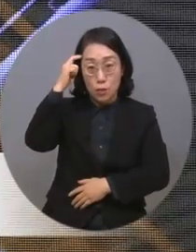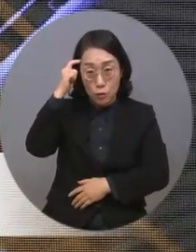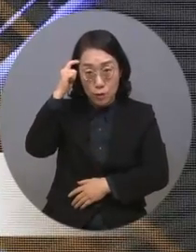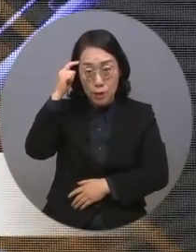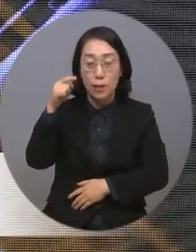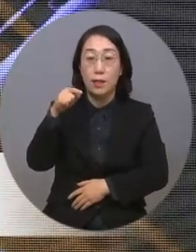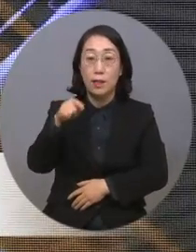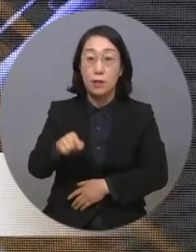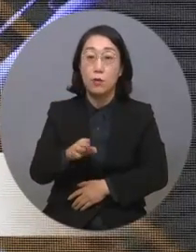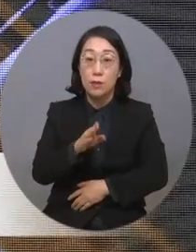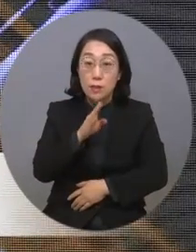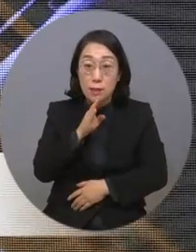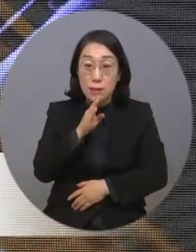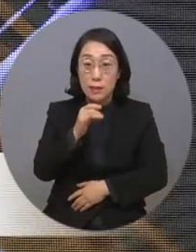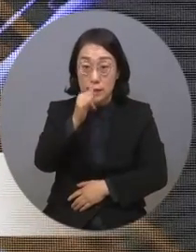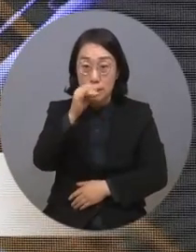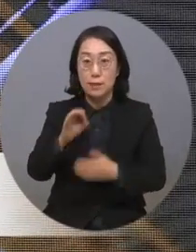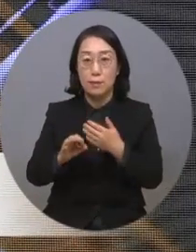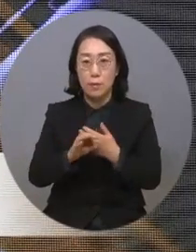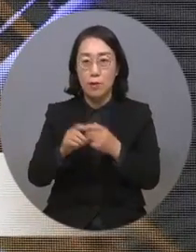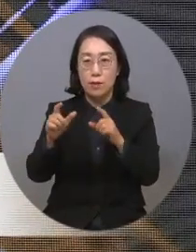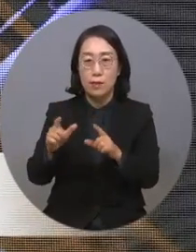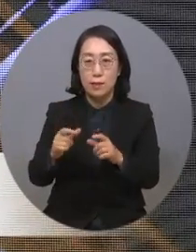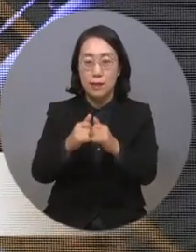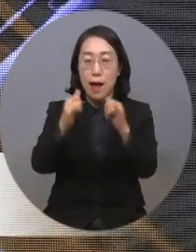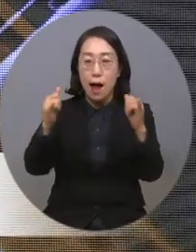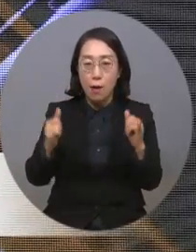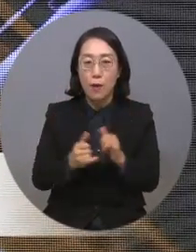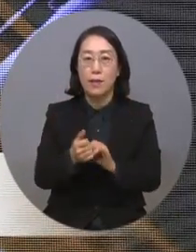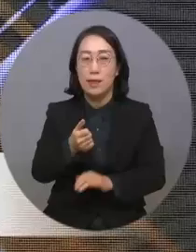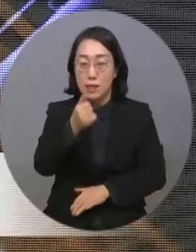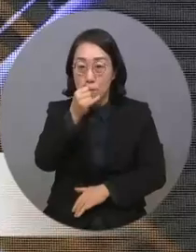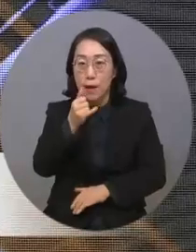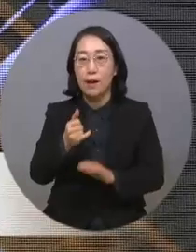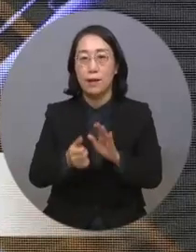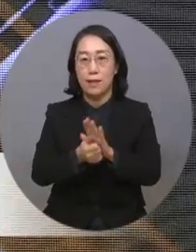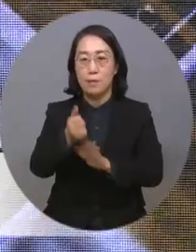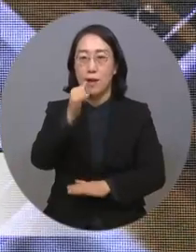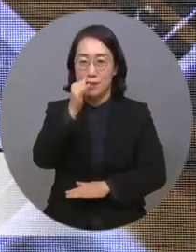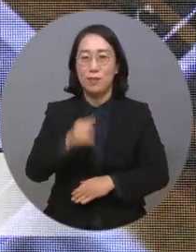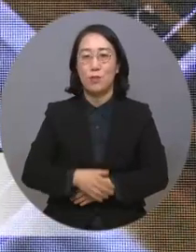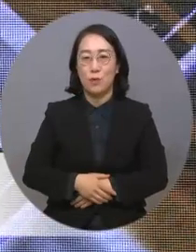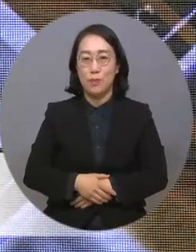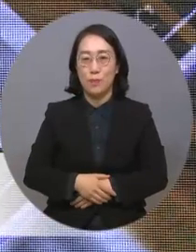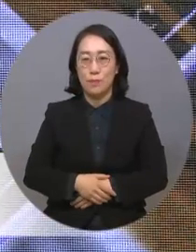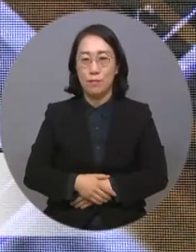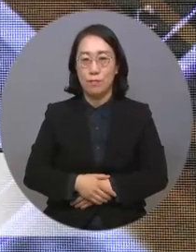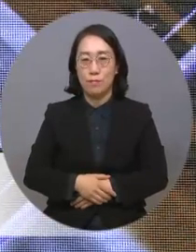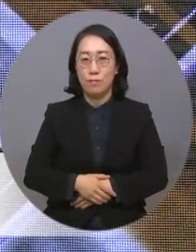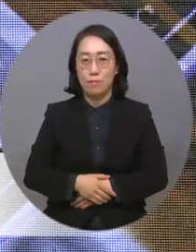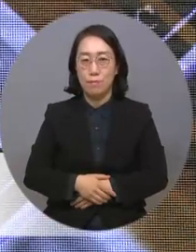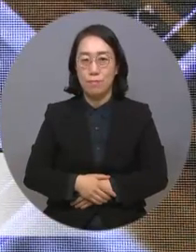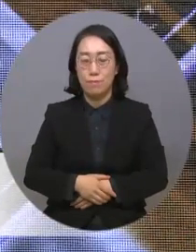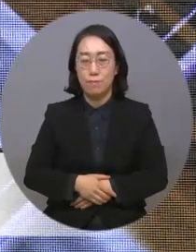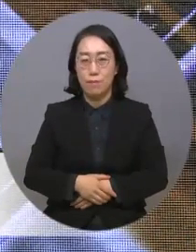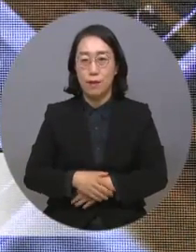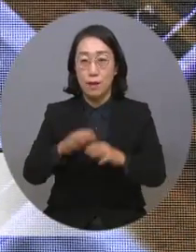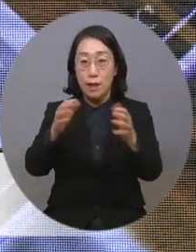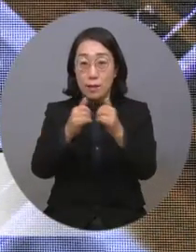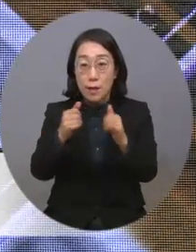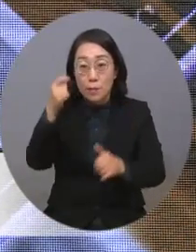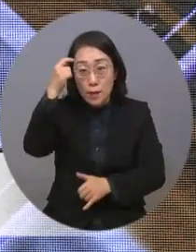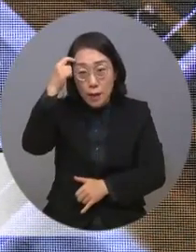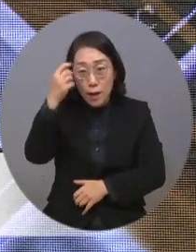그것이 난 인간의 사이는 있을 것입니다 그 나라 금진이 갖고 있는